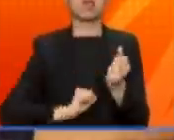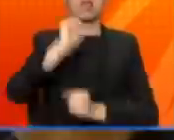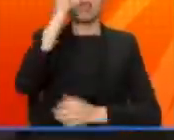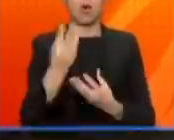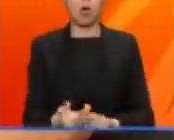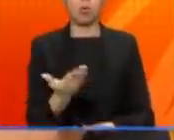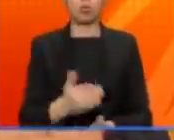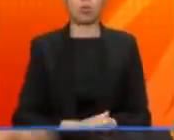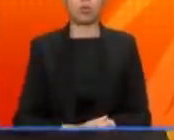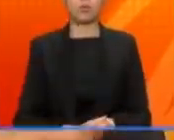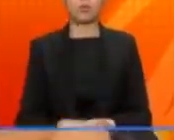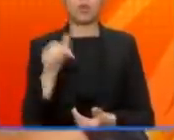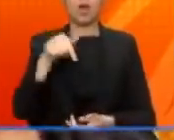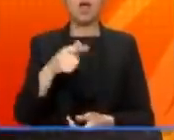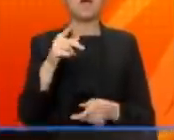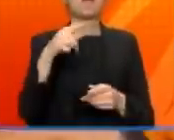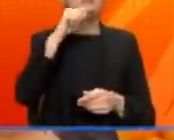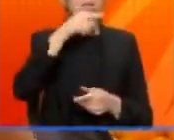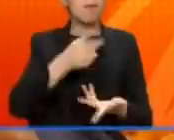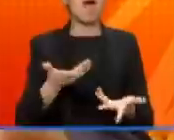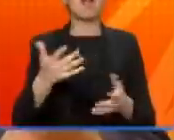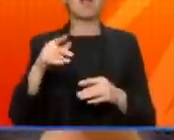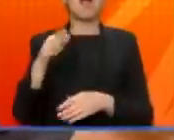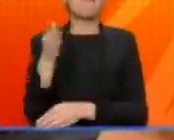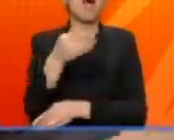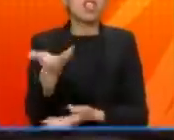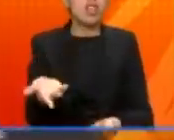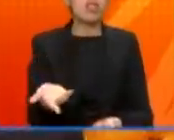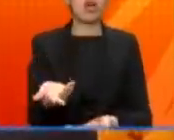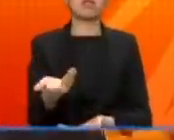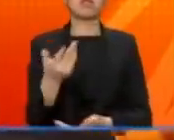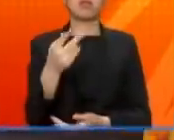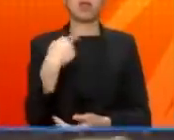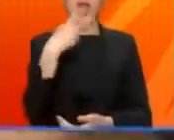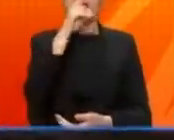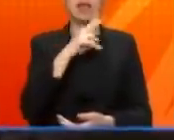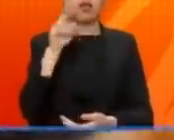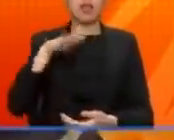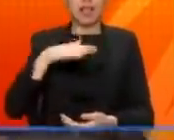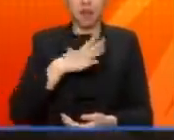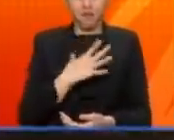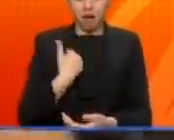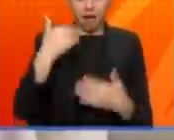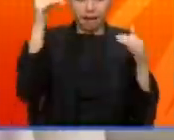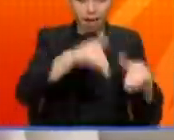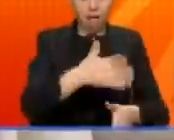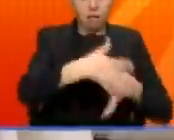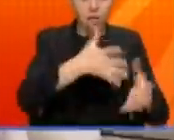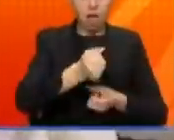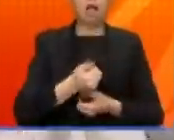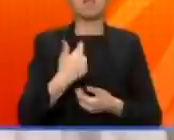aldım, 4 liraya aldım, domates 10 lira, biber 10 lira, patlıcan 10 lira. 200 lirayla geldim pazar, hiçbir şey almadan gidiyoruz. 200 lira.